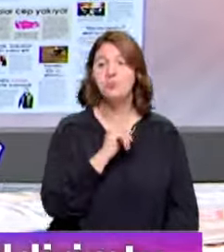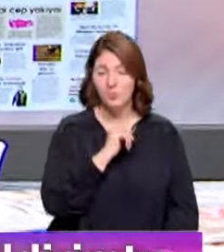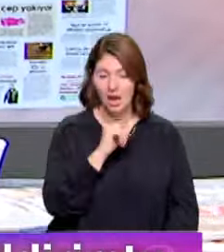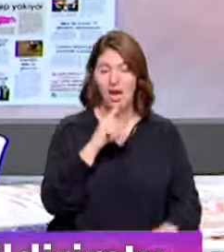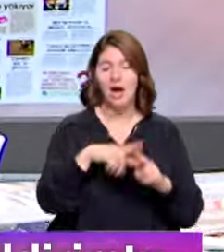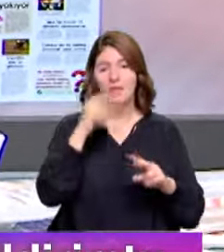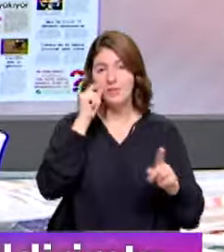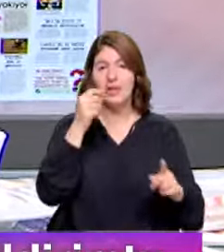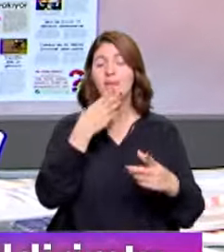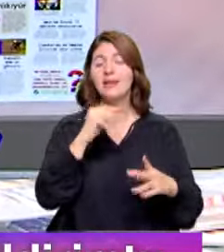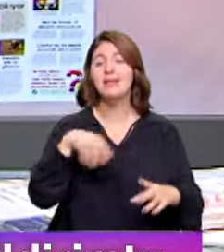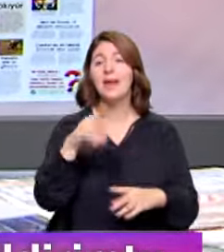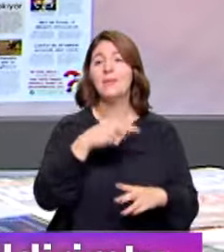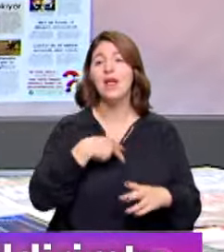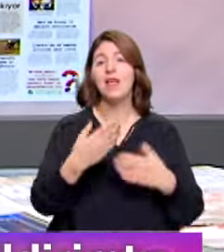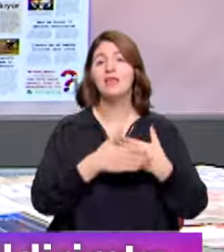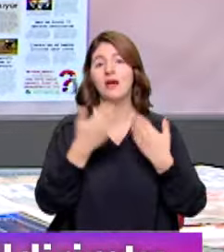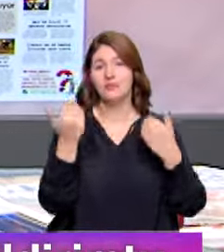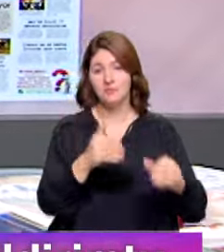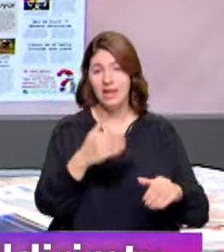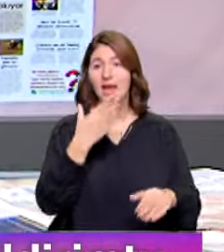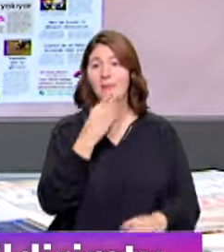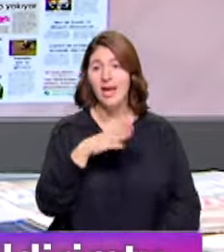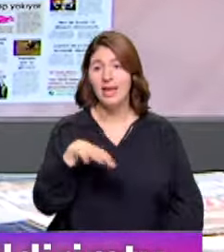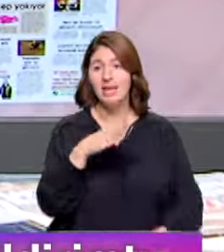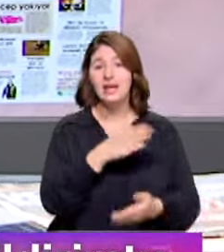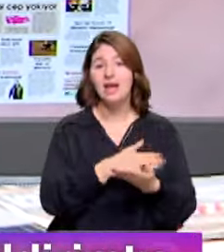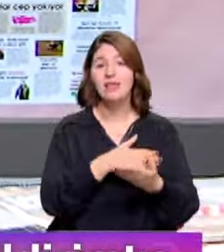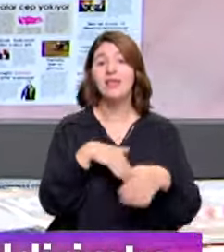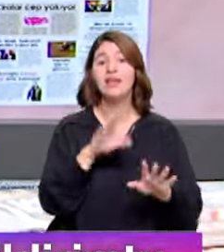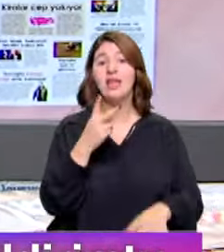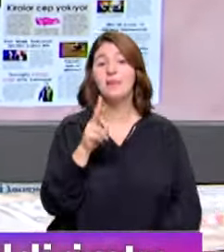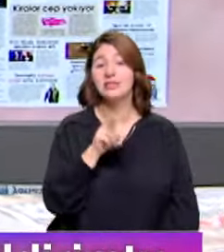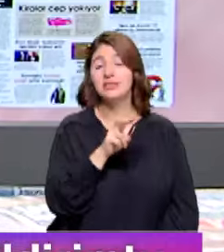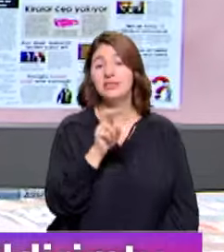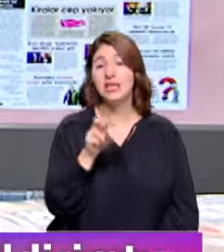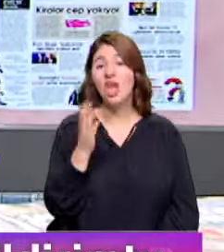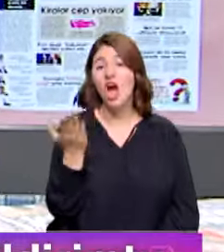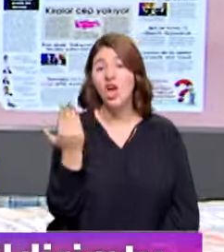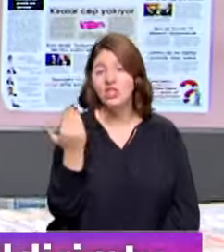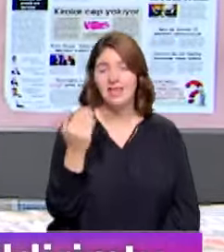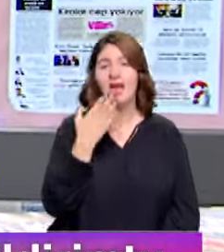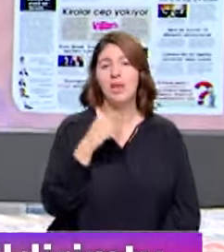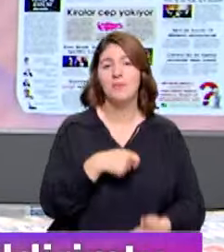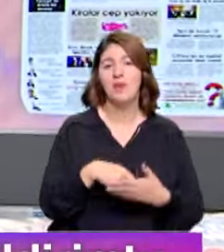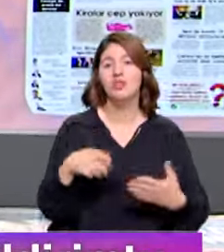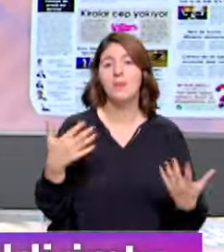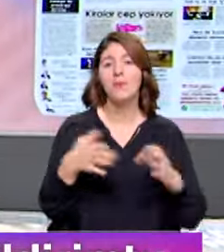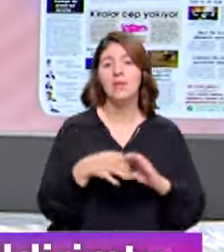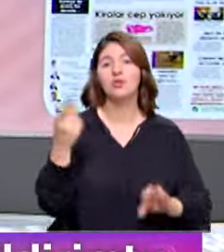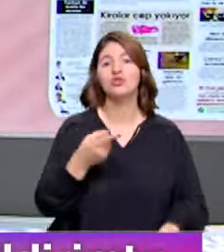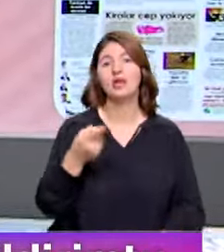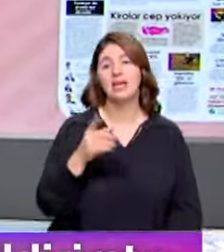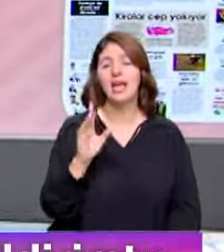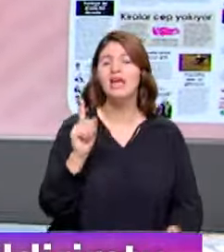Ahmet Yapıcı, emeklilerin belediye yardımlarına, emekli karta değil 2008 öncesi emekli maaşı bağlama